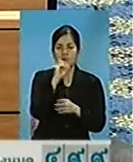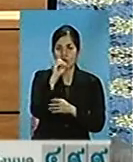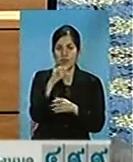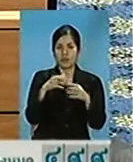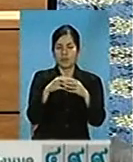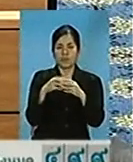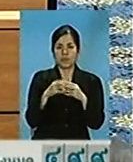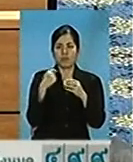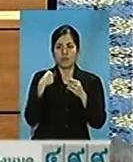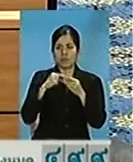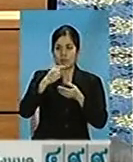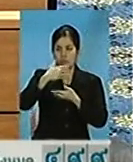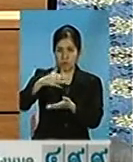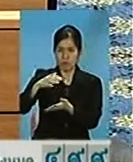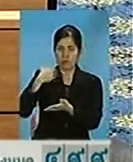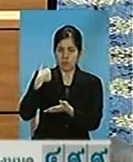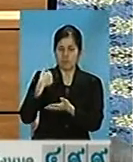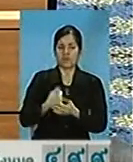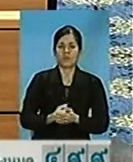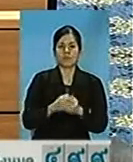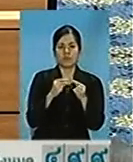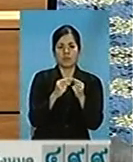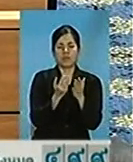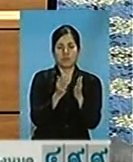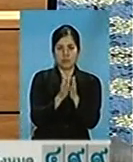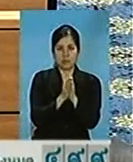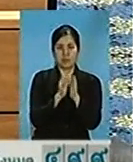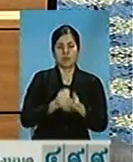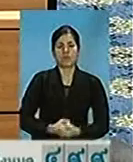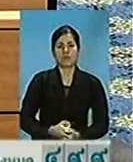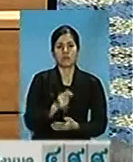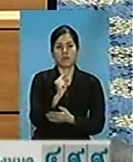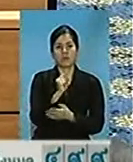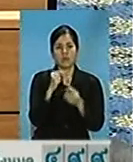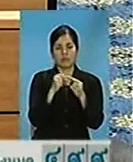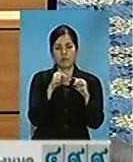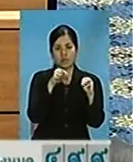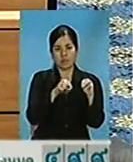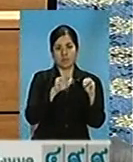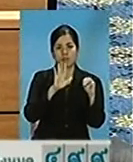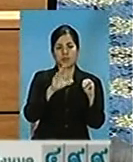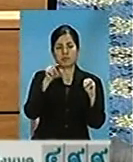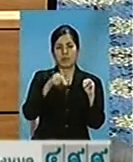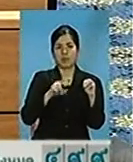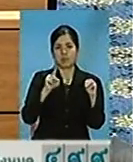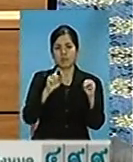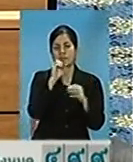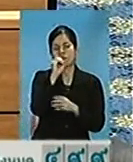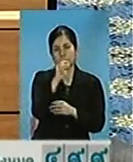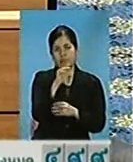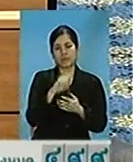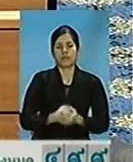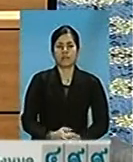ออกพ่อค้าอื่นๆแล้วมาตรานี้วงเล็บ 5/1 ก็บอกไว้ชัดเจนเลยนะ